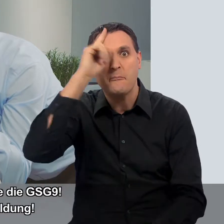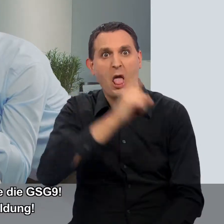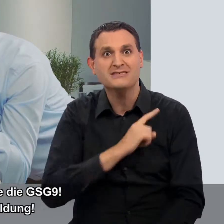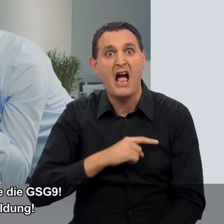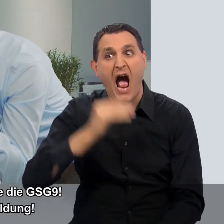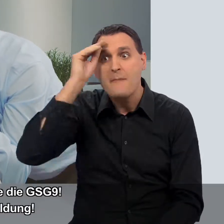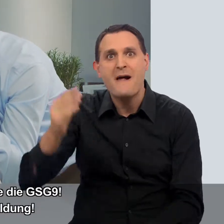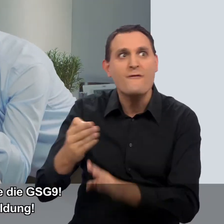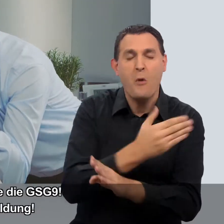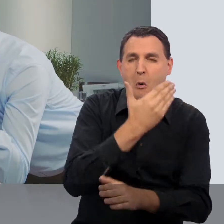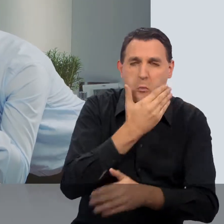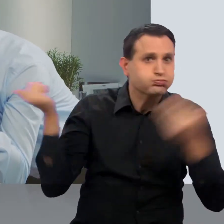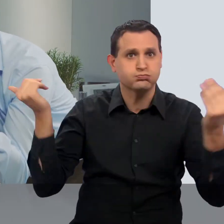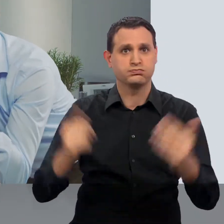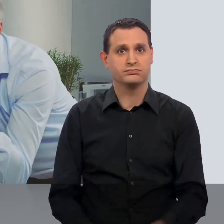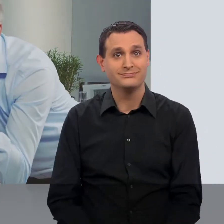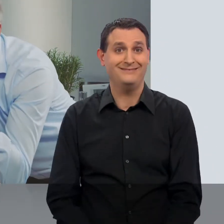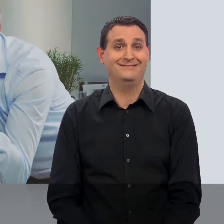wie die GSG 9, ohne Anmeldung.